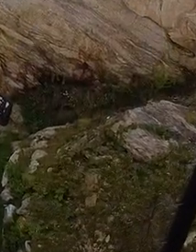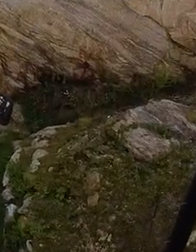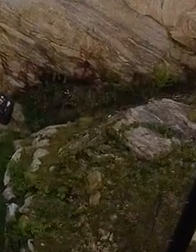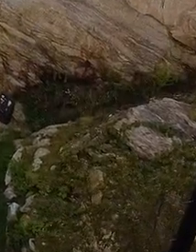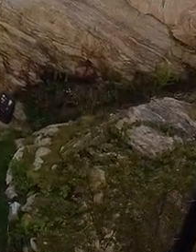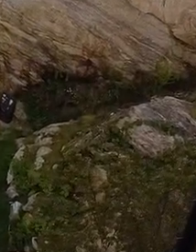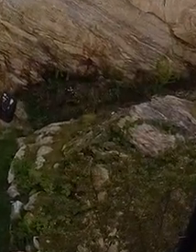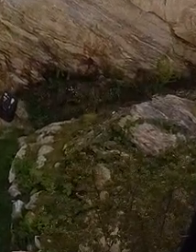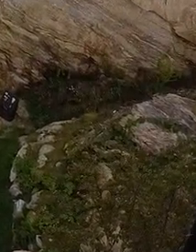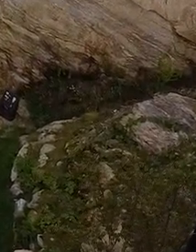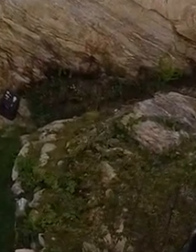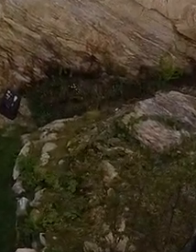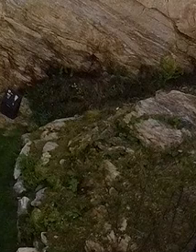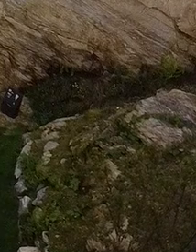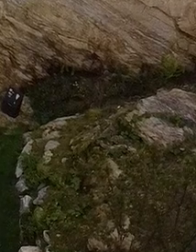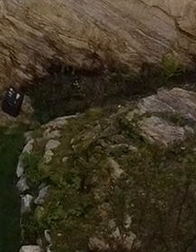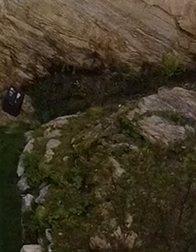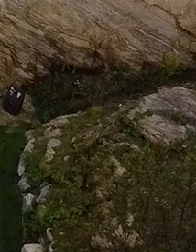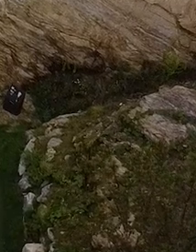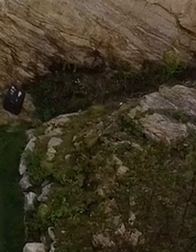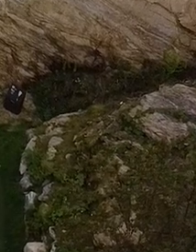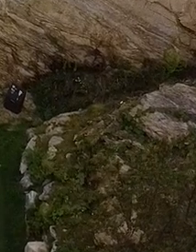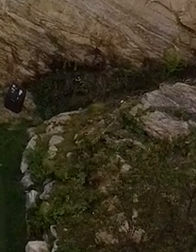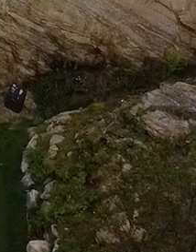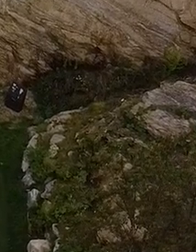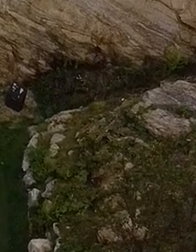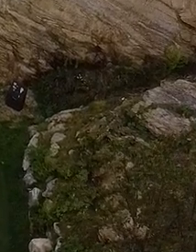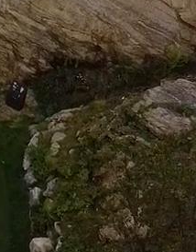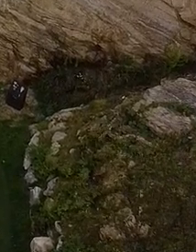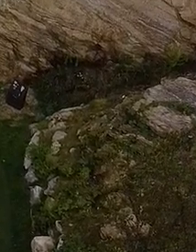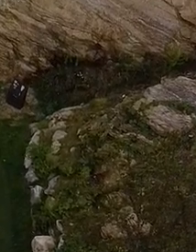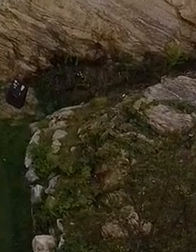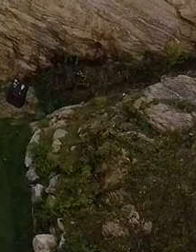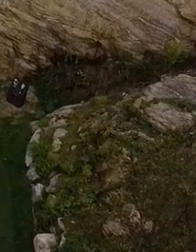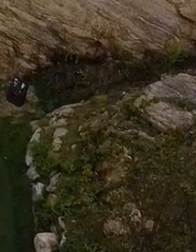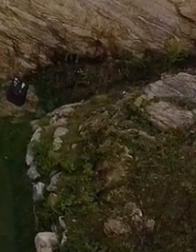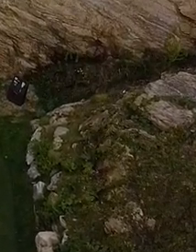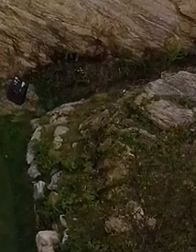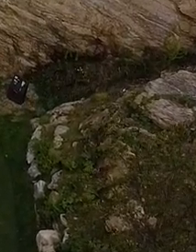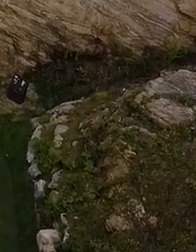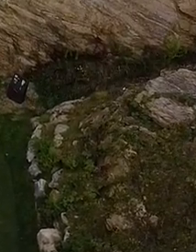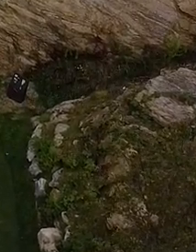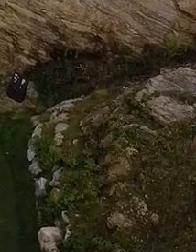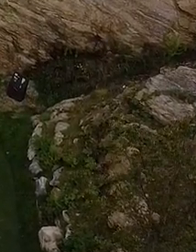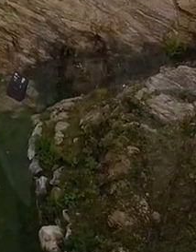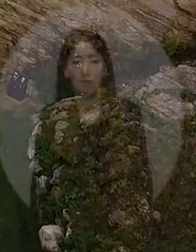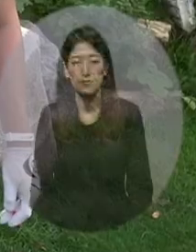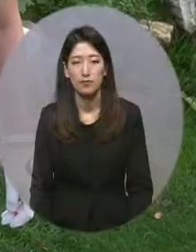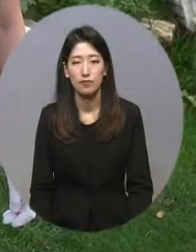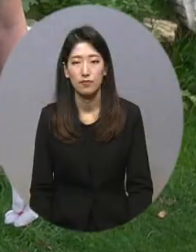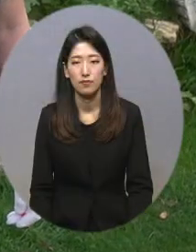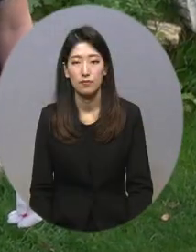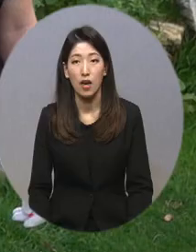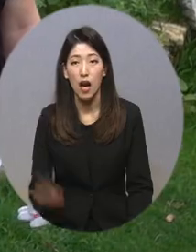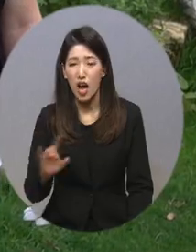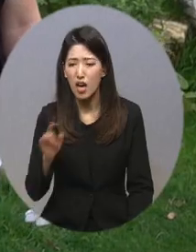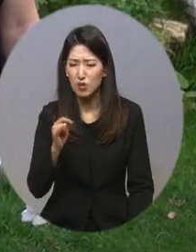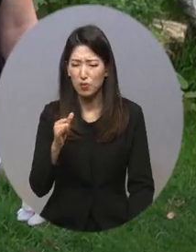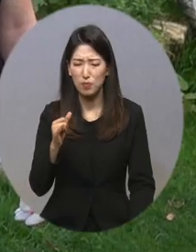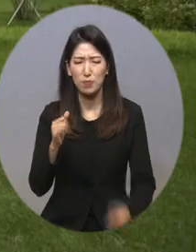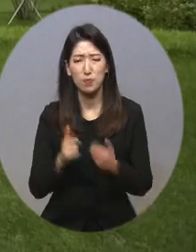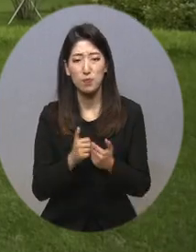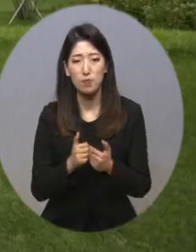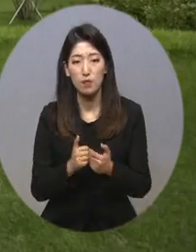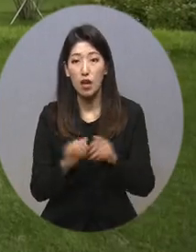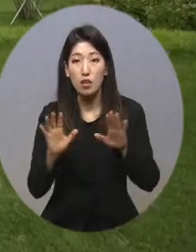아, 배 좋다. 아 이거 완전 훅 걸렸는데? 아니 괜찮아요. 괜찮을 것 같은데?